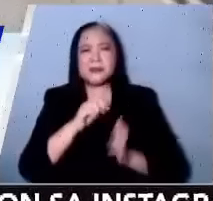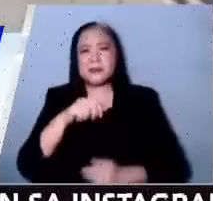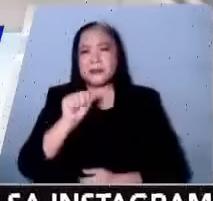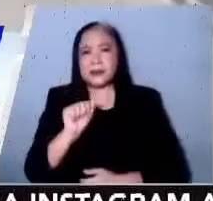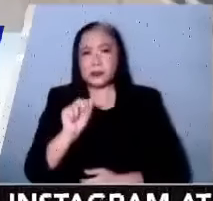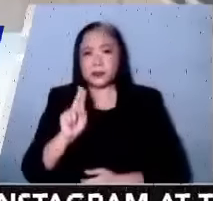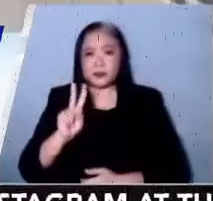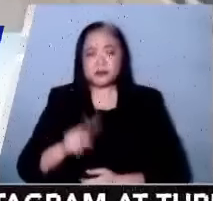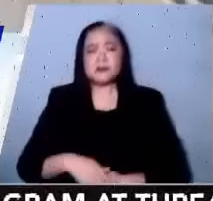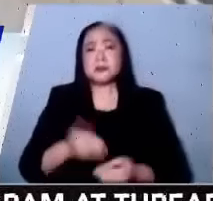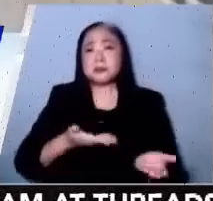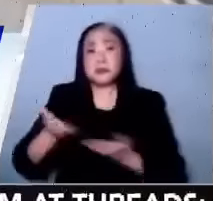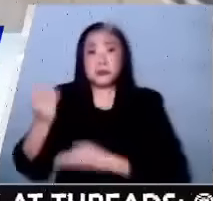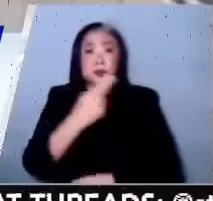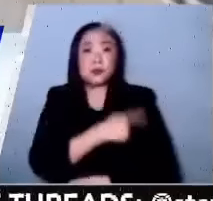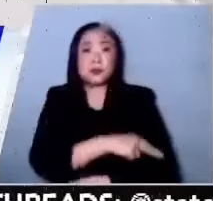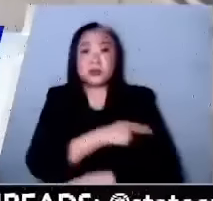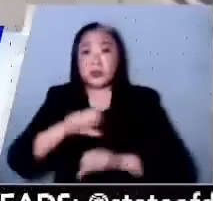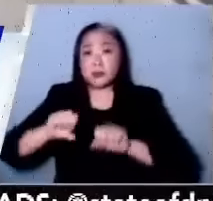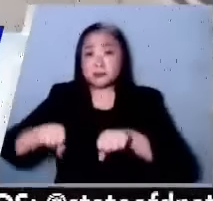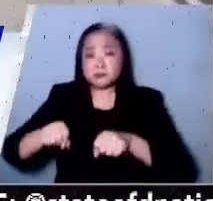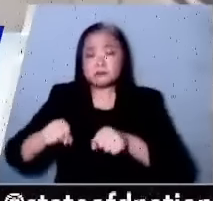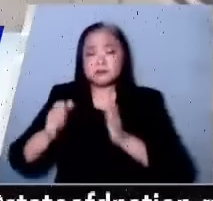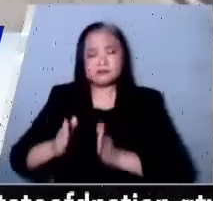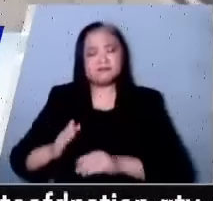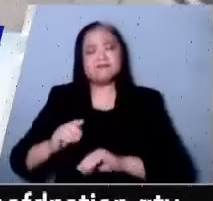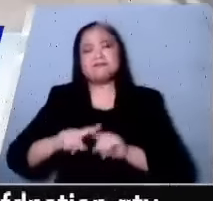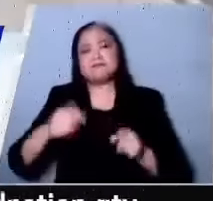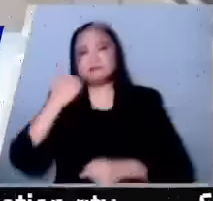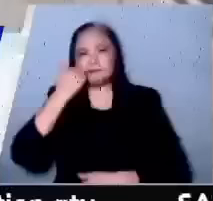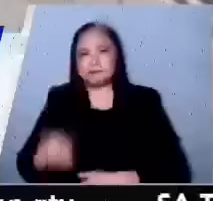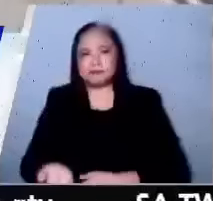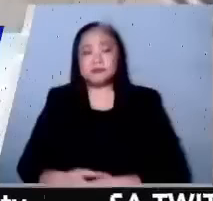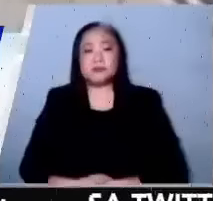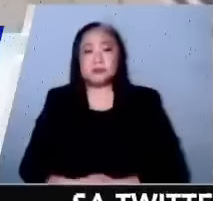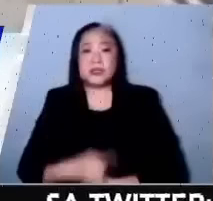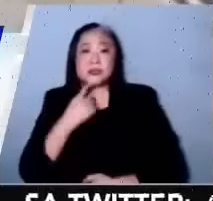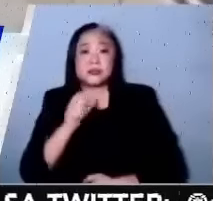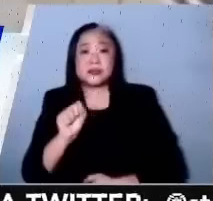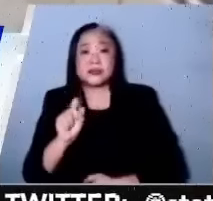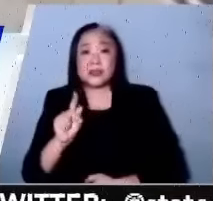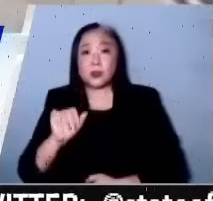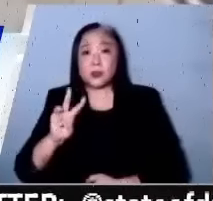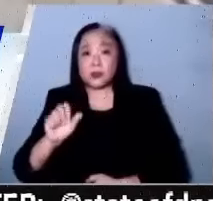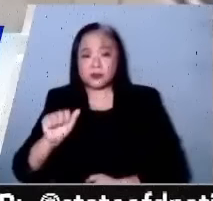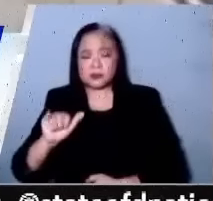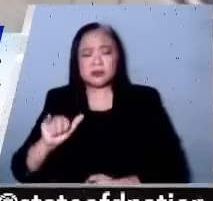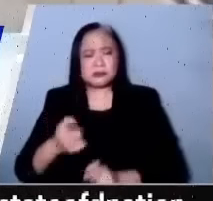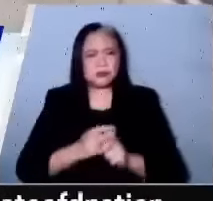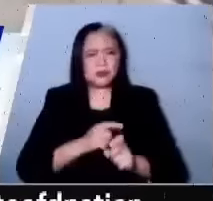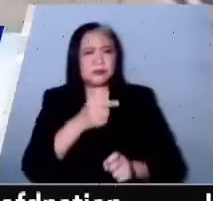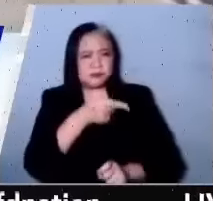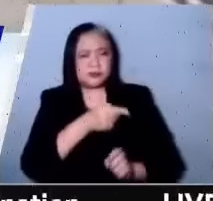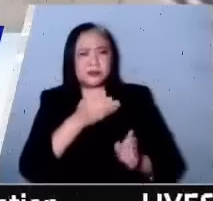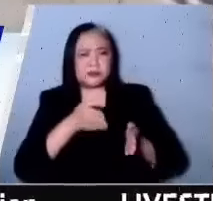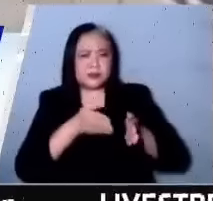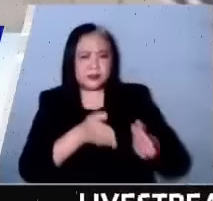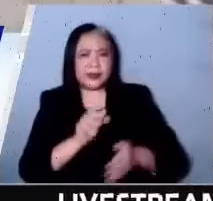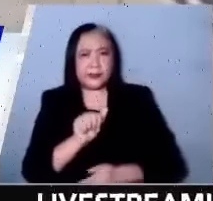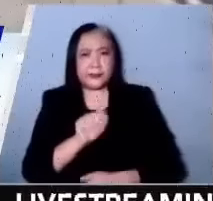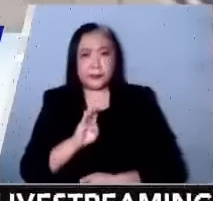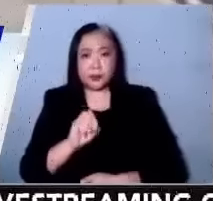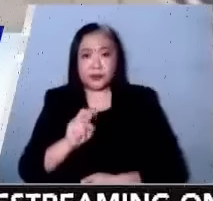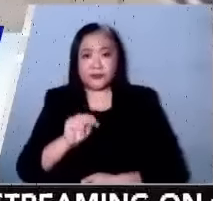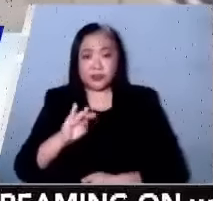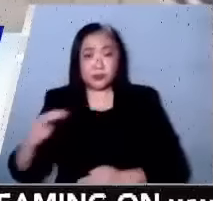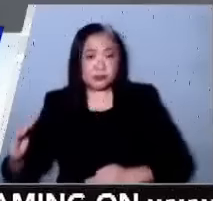sa ospital pero namatay kalaunan. Sa statement ng Skyway, galing sa A. Bonifacio Avenue ang rider at umakyat ng off-ramp ng